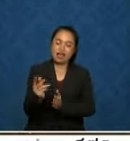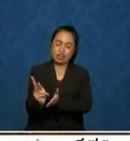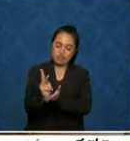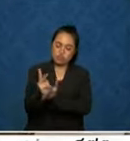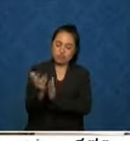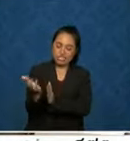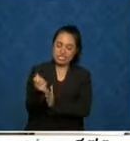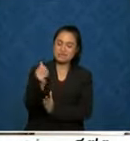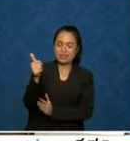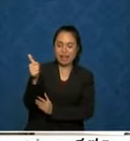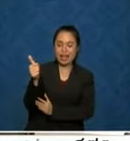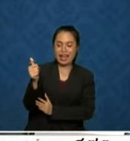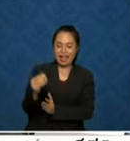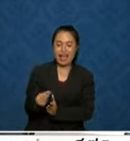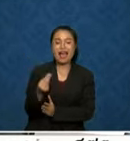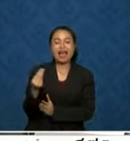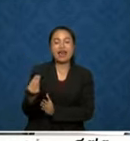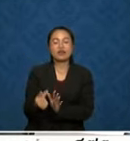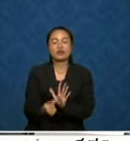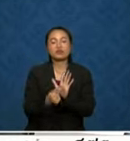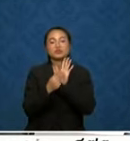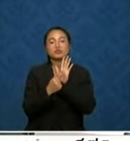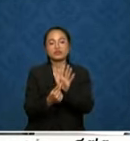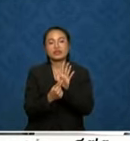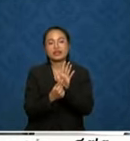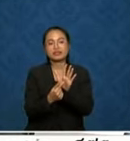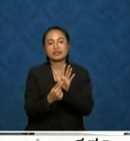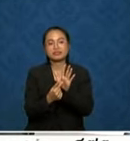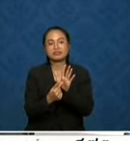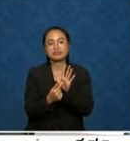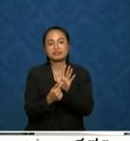ด้วยนะครับยกตัวอย่างเช่นการ